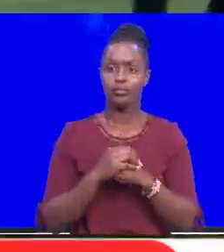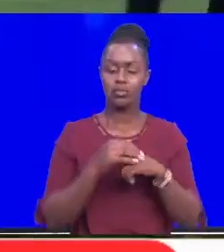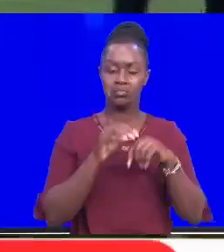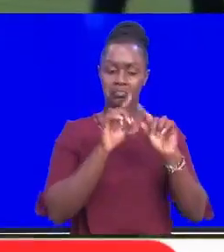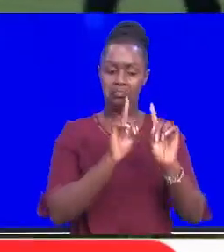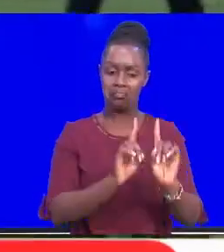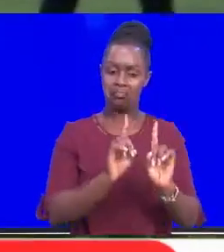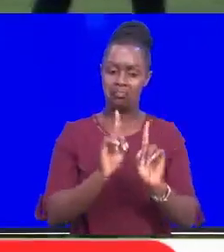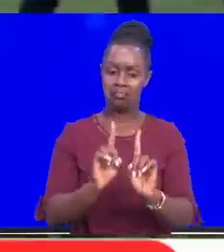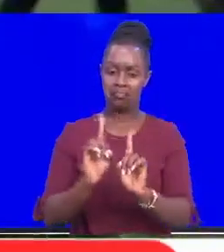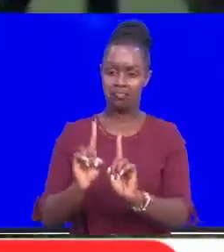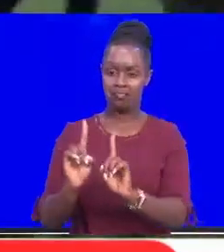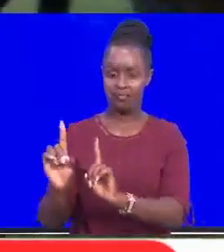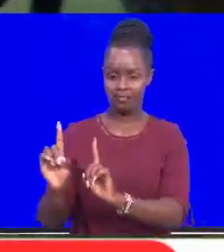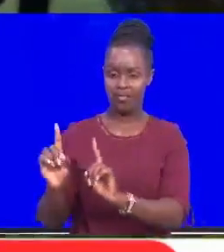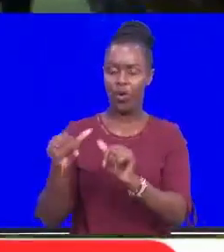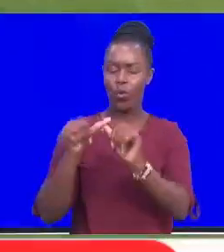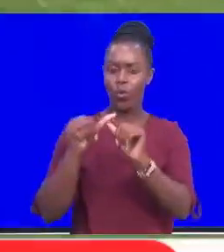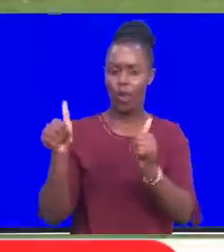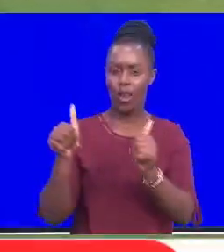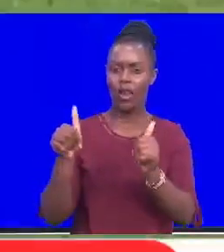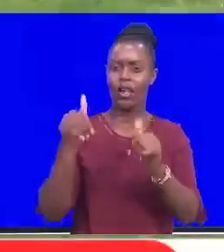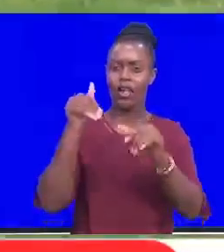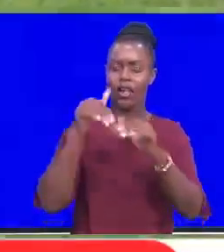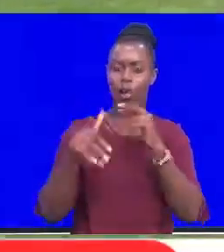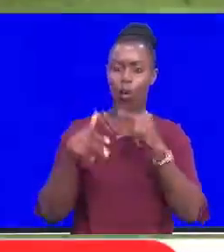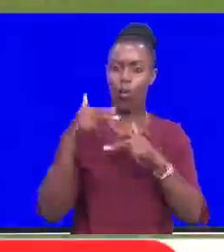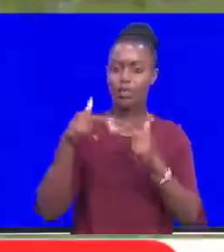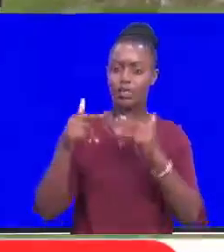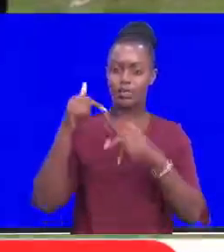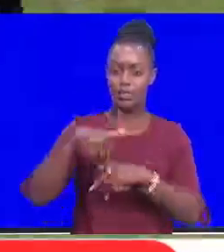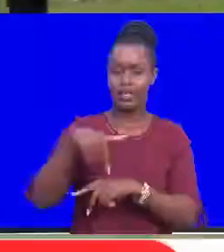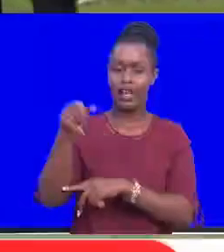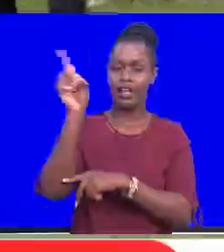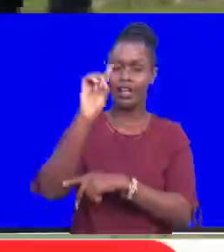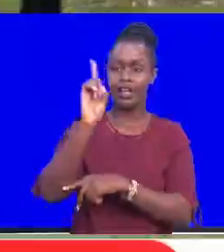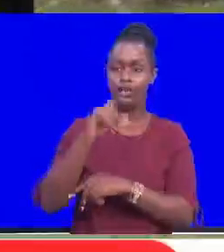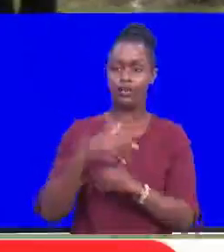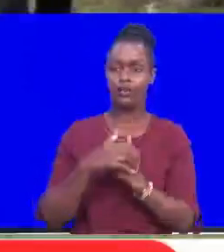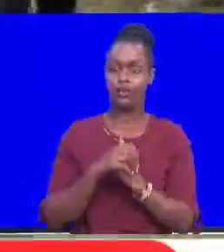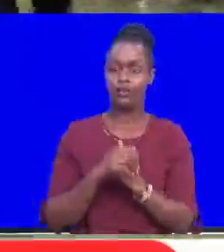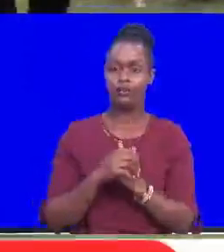aste aste na kwa utaratibu katika mgahawa mmoja hapa jijini Nairobi,